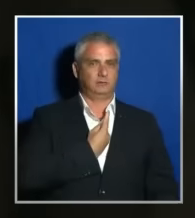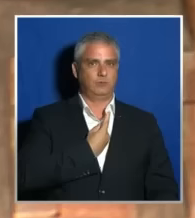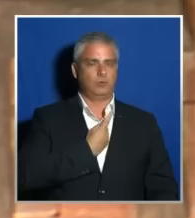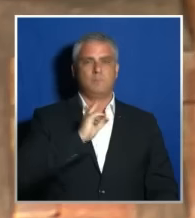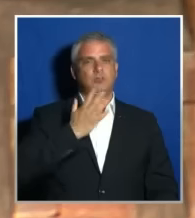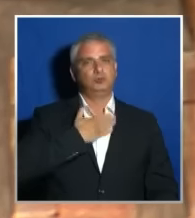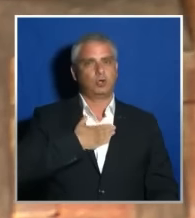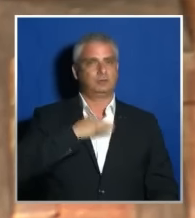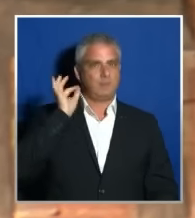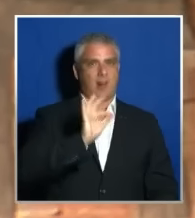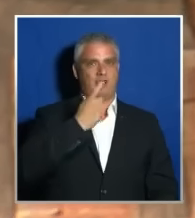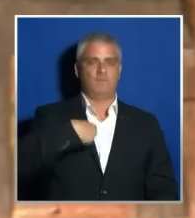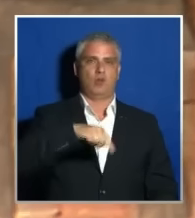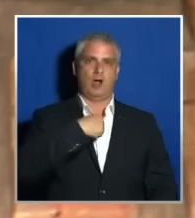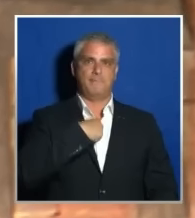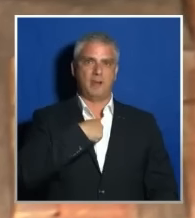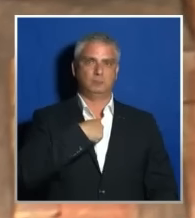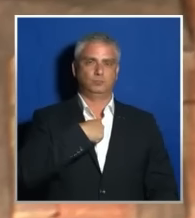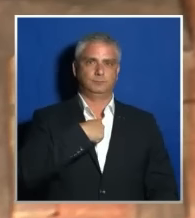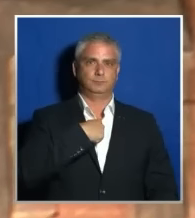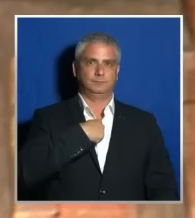מפני מבקשי נפשנו.